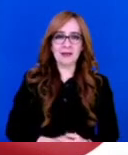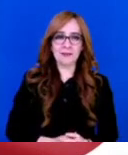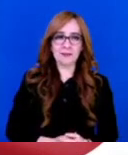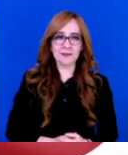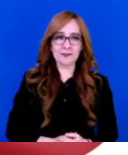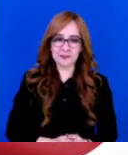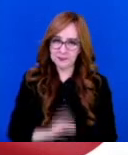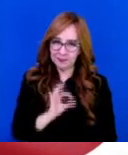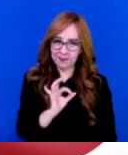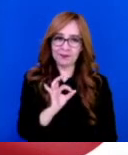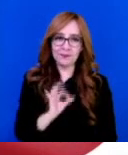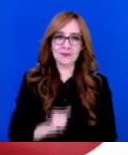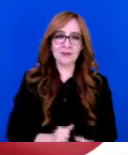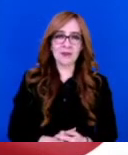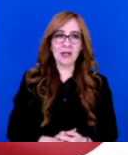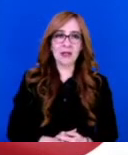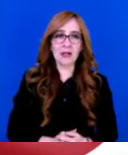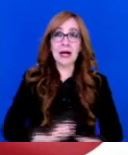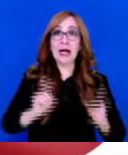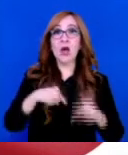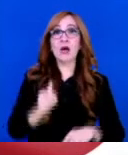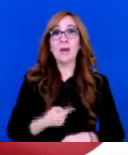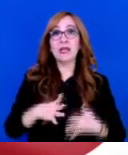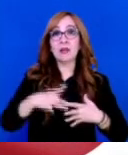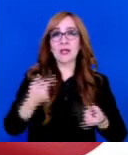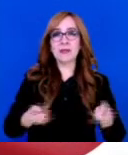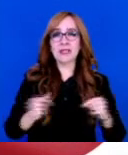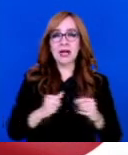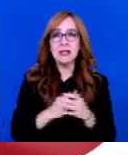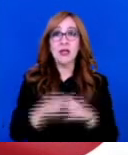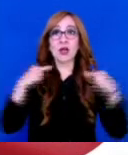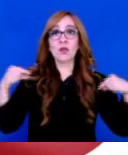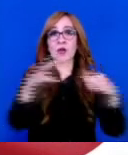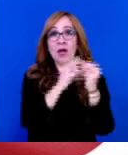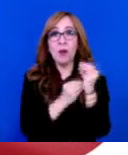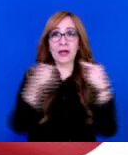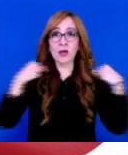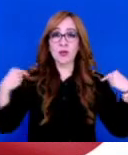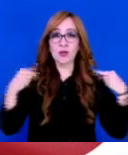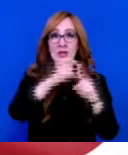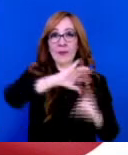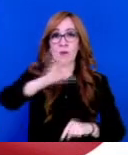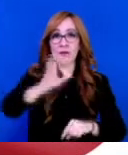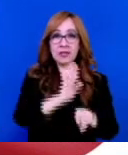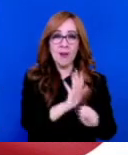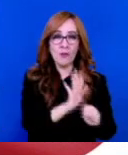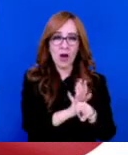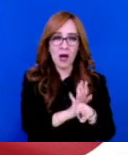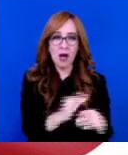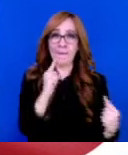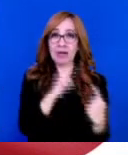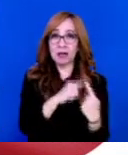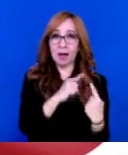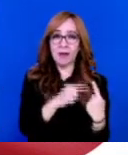Baik. Ketika kami terpilih sebagai gubernur dan wakil gubernur di Provinsi Papua, yang pertama berkaitan